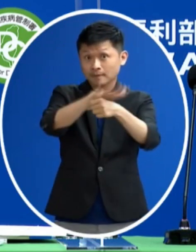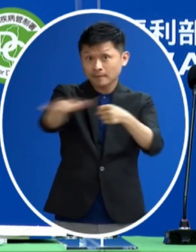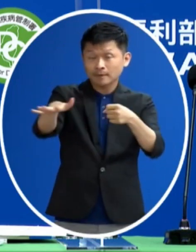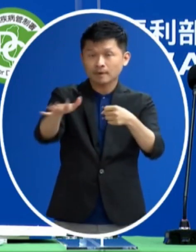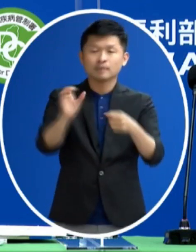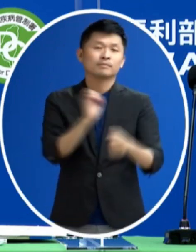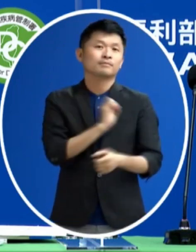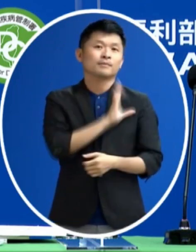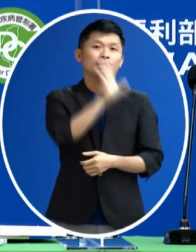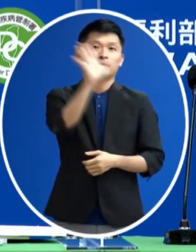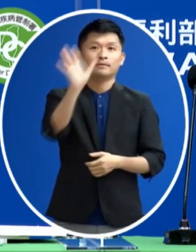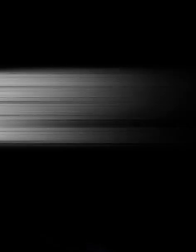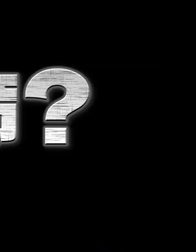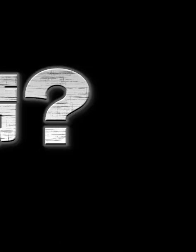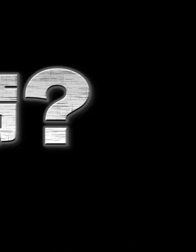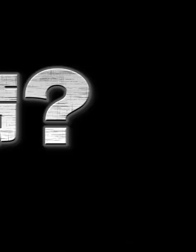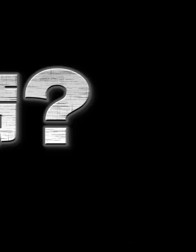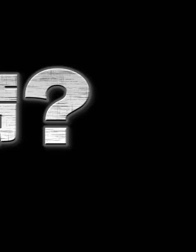一个居家隔离。